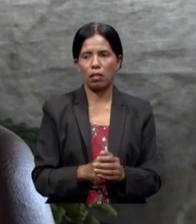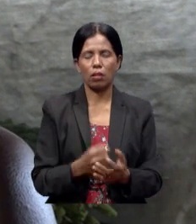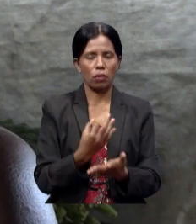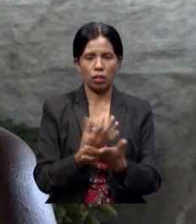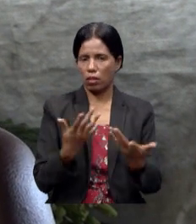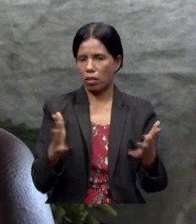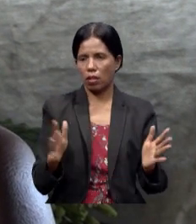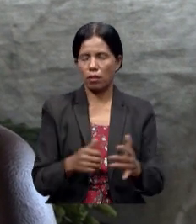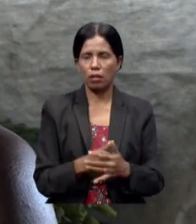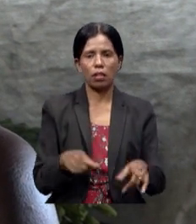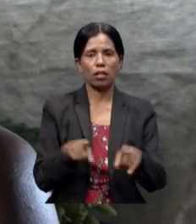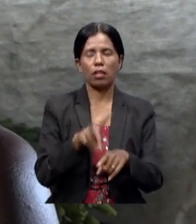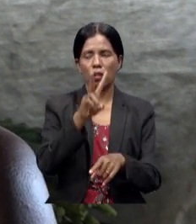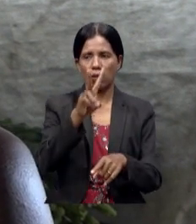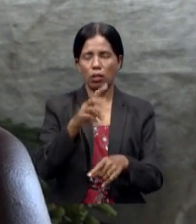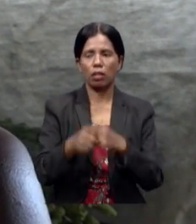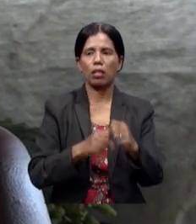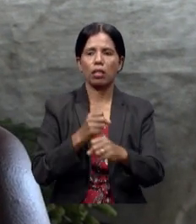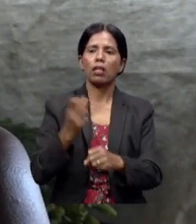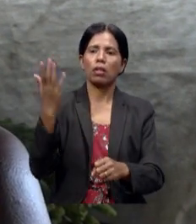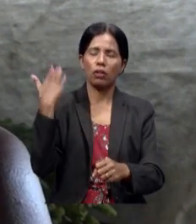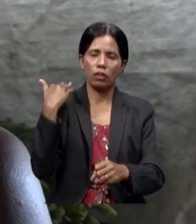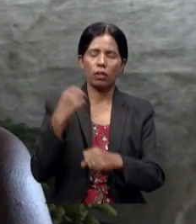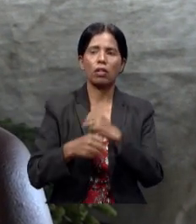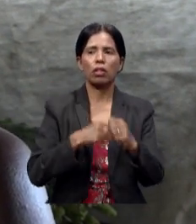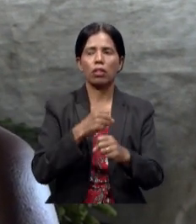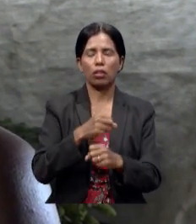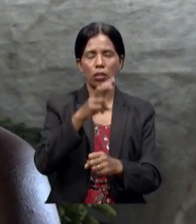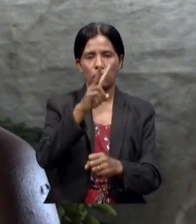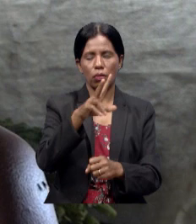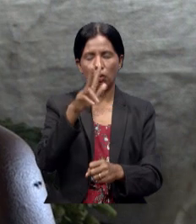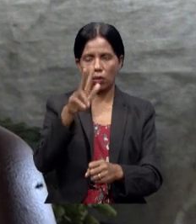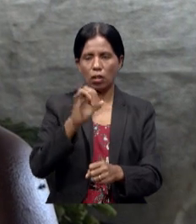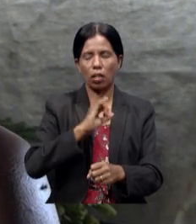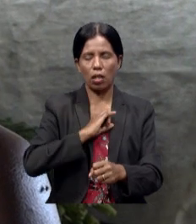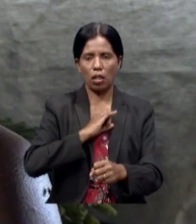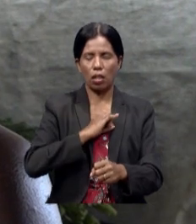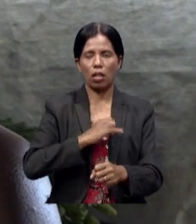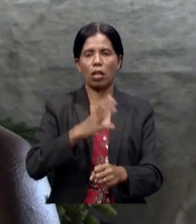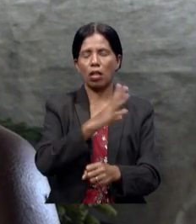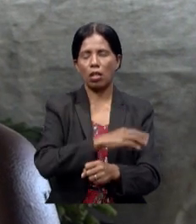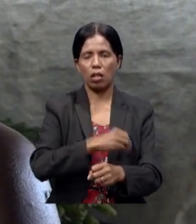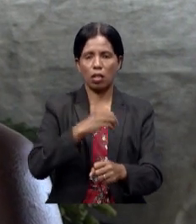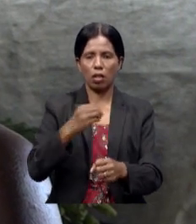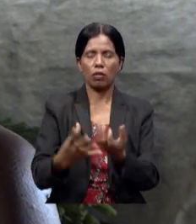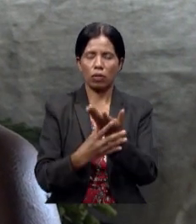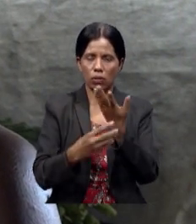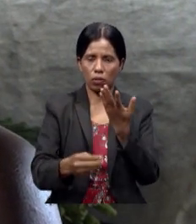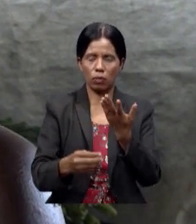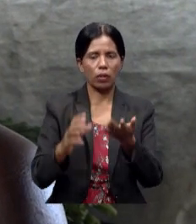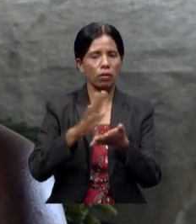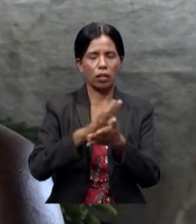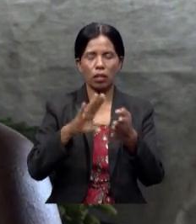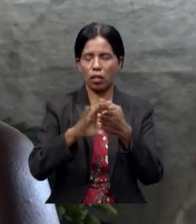Ansane dala ruana. Tinang putu kuba katina dua tulun ansane hau fotokopi. Hanu buat cerne ba. Hau larona